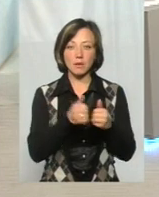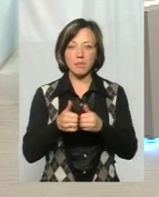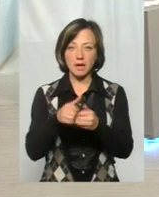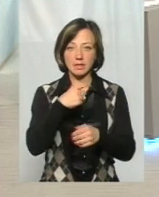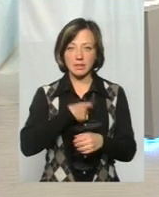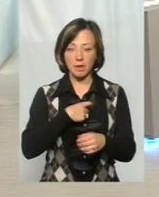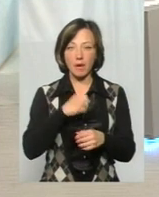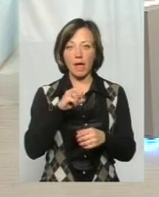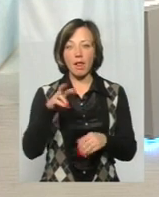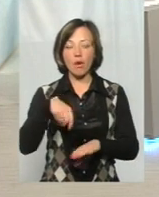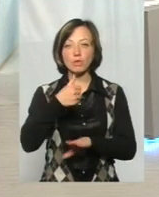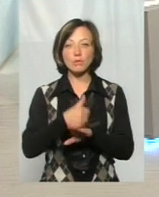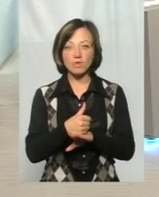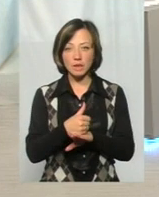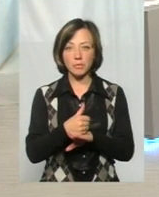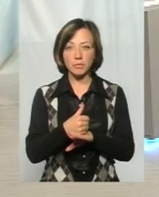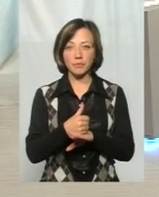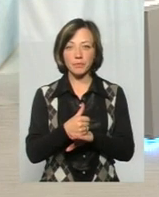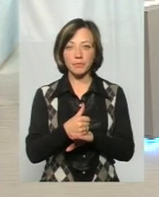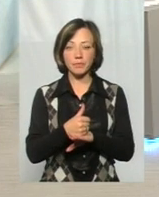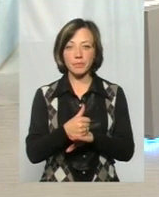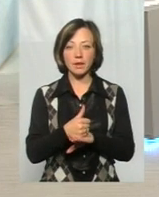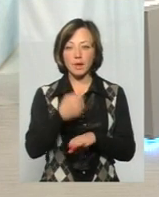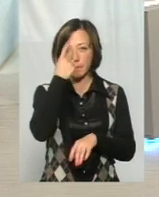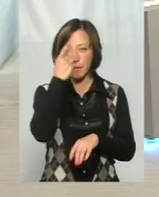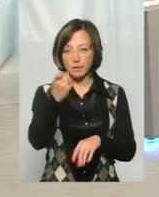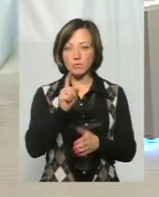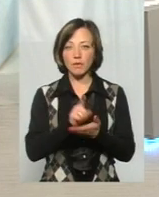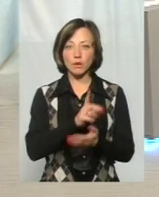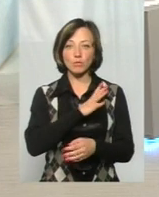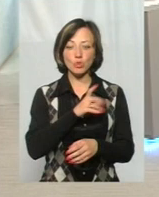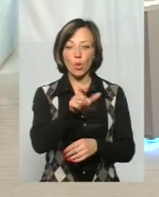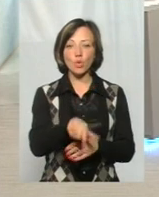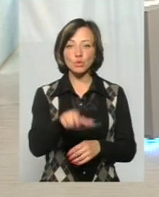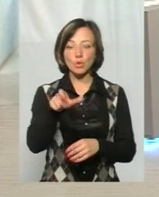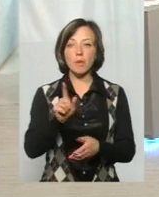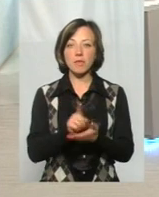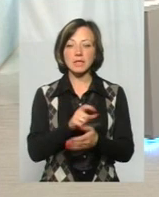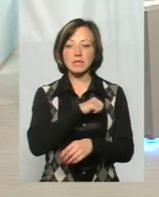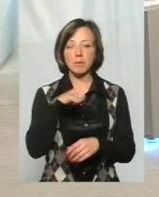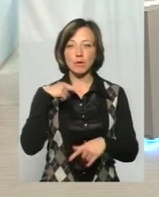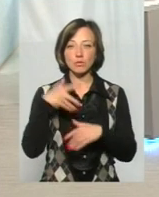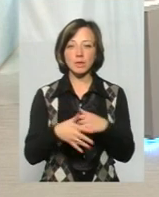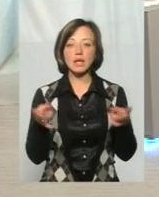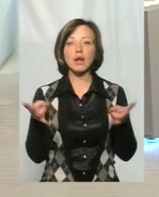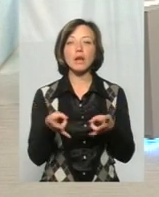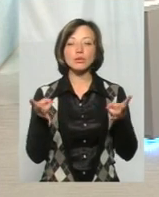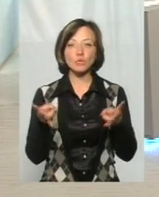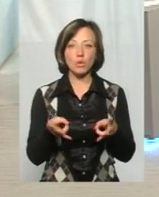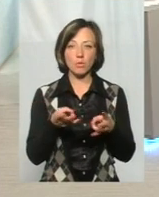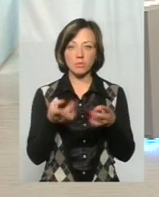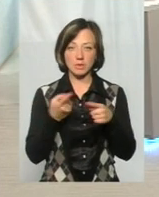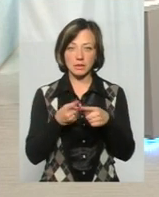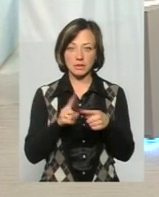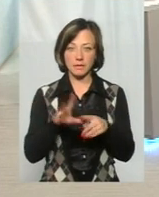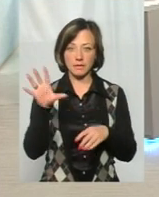Але основним, як то кажеться, таким месенджем повинно бути, що особа повинна сама зрозуміти, для чого їй